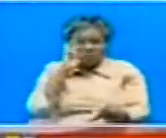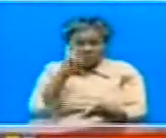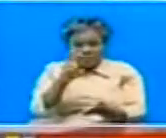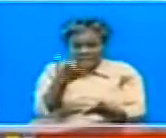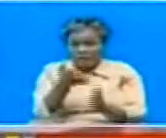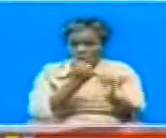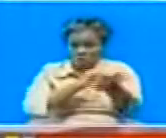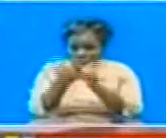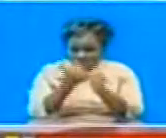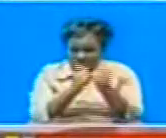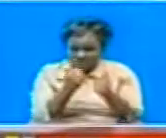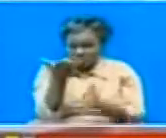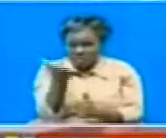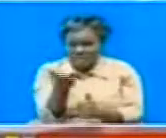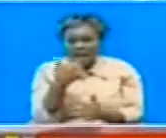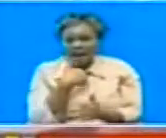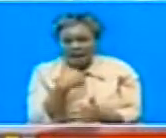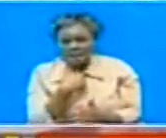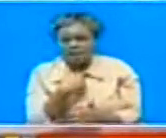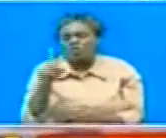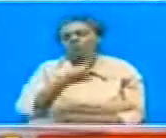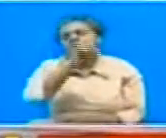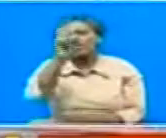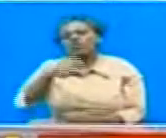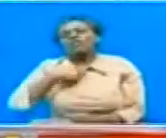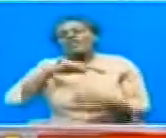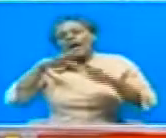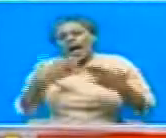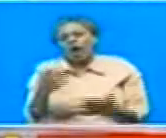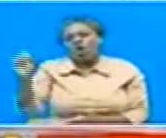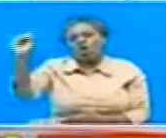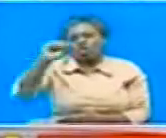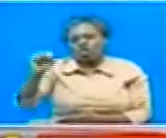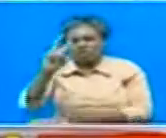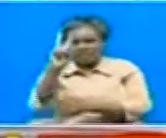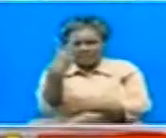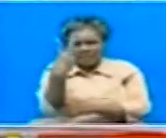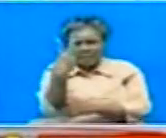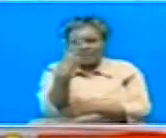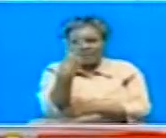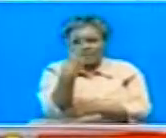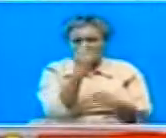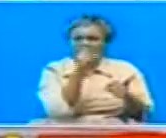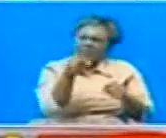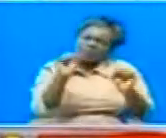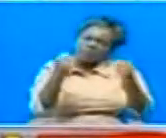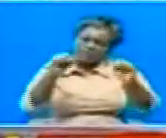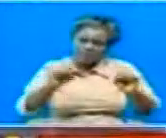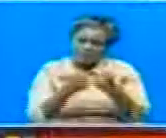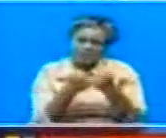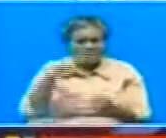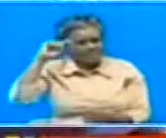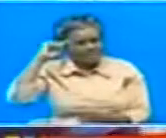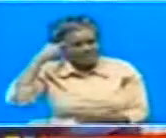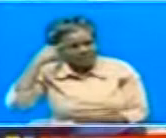jedwali, msimamo wa jedwali kana kwamba kuna nafasi ya 4. Je, wahisi kwamba dhidi ya Stoke tarehe 2 watajikomua? Mimi nafikiria